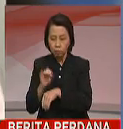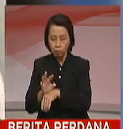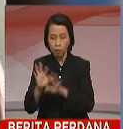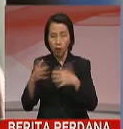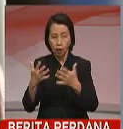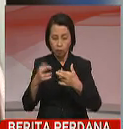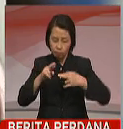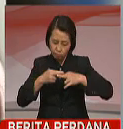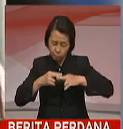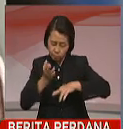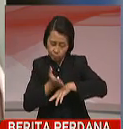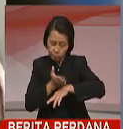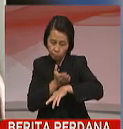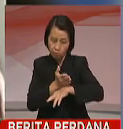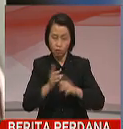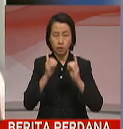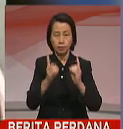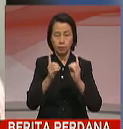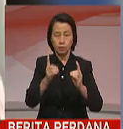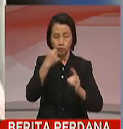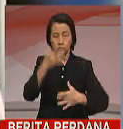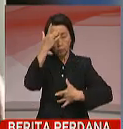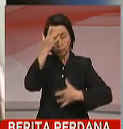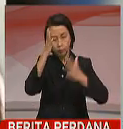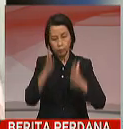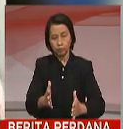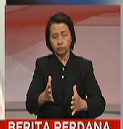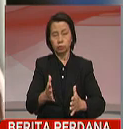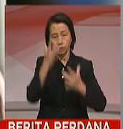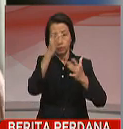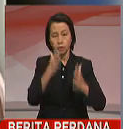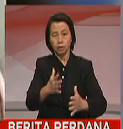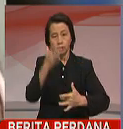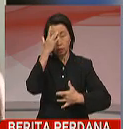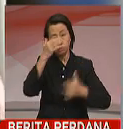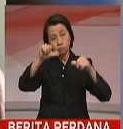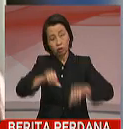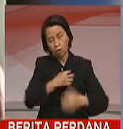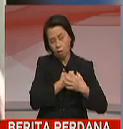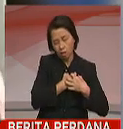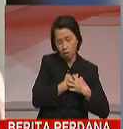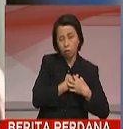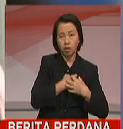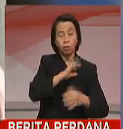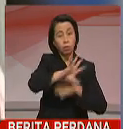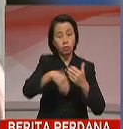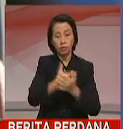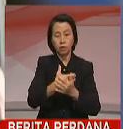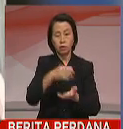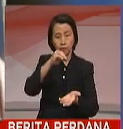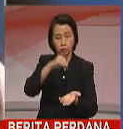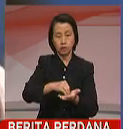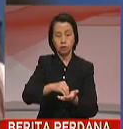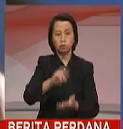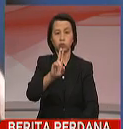untuk memperbaiki penyelidikan untuk pesakit-pesakit yang mengalami penyakit kegagalan jantung secara keseluruhannya